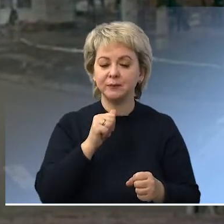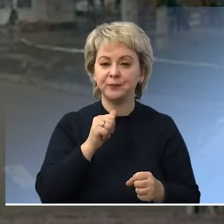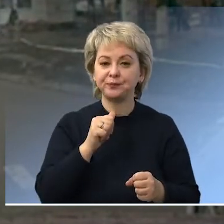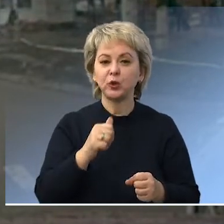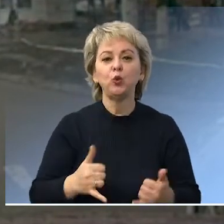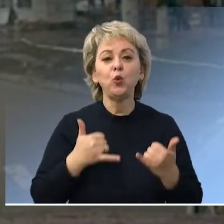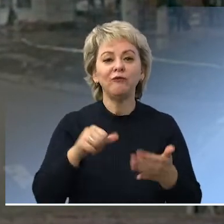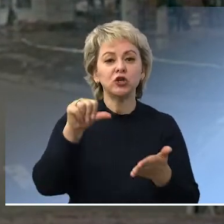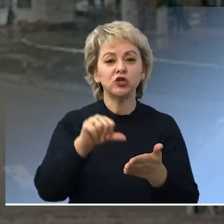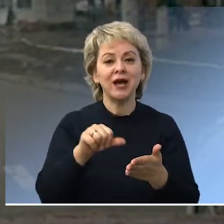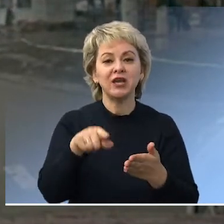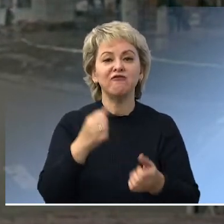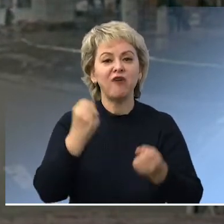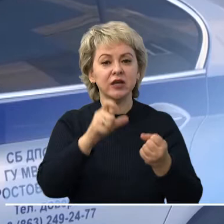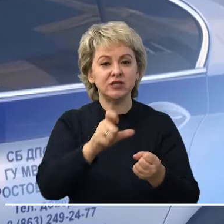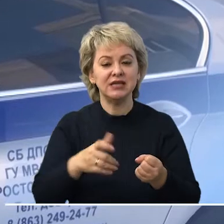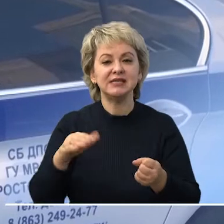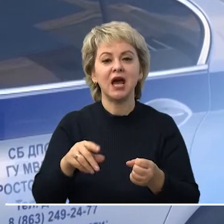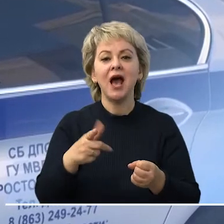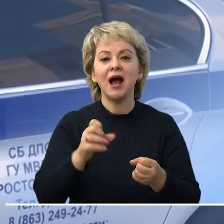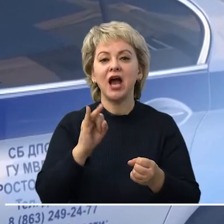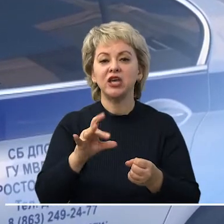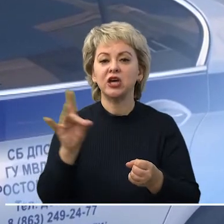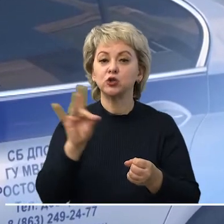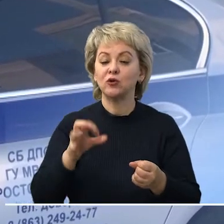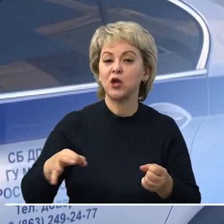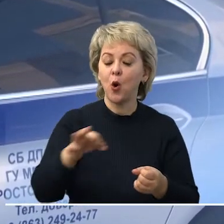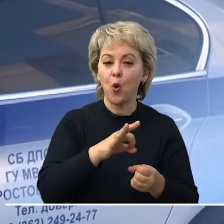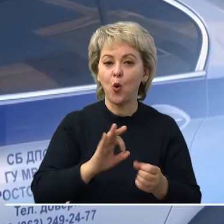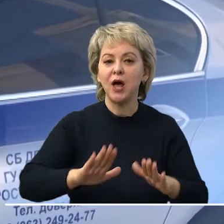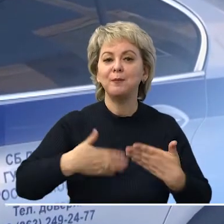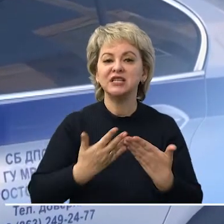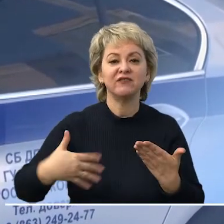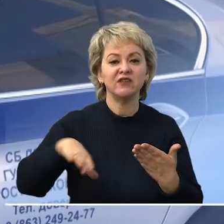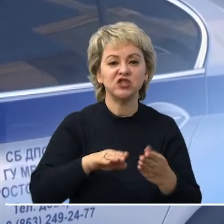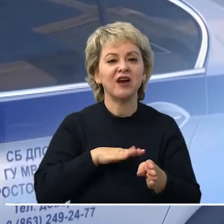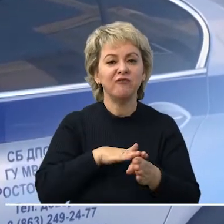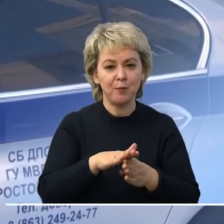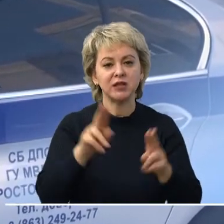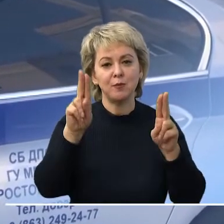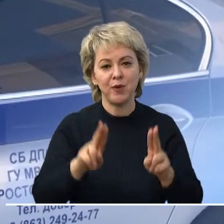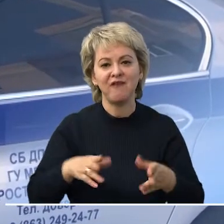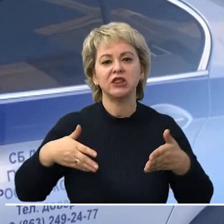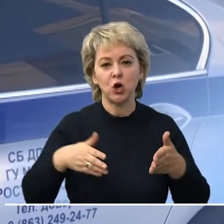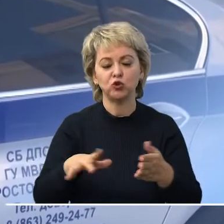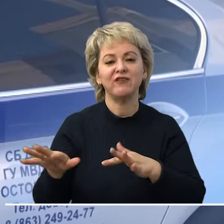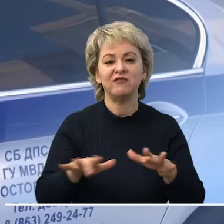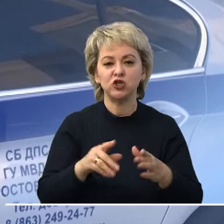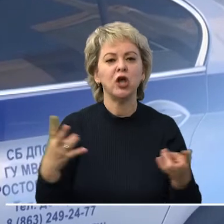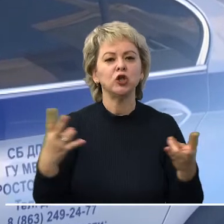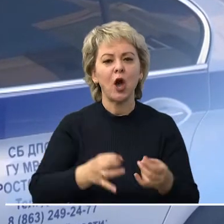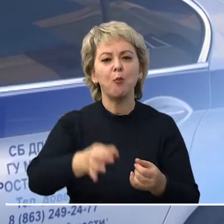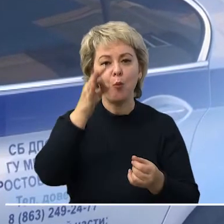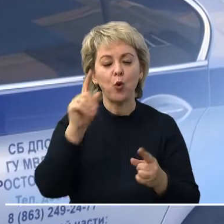года. Уважаемые участники дорожного движения, Госавтоинспекция Ростовской области призывает всех строго соблюдать правила дорожного движения, и